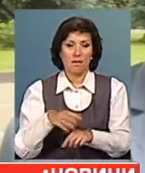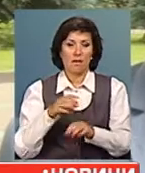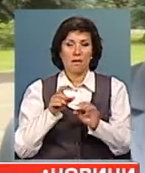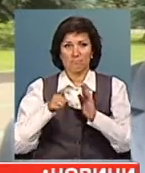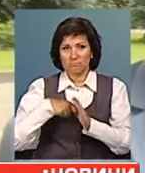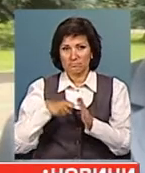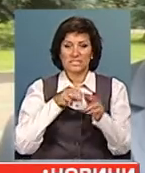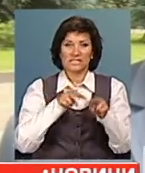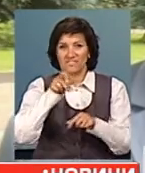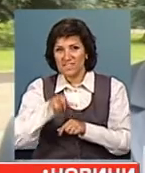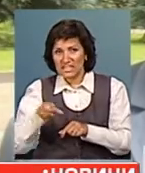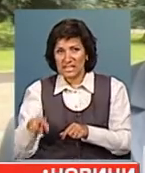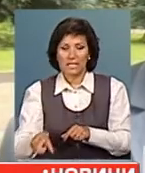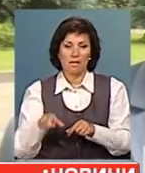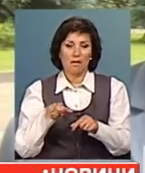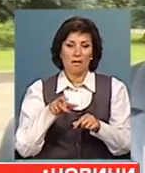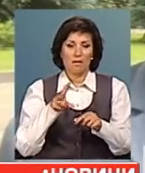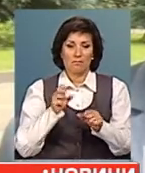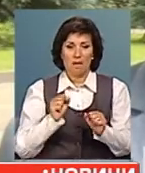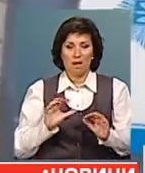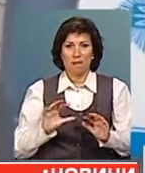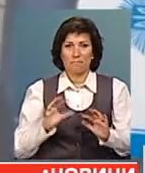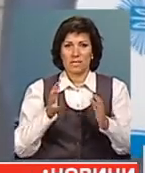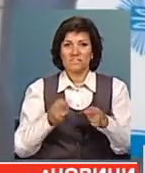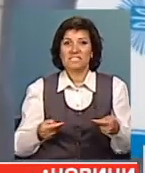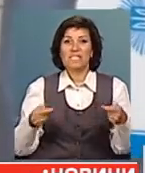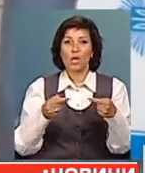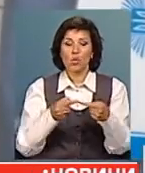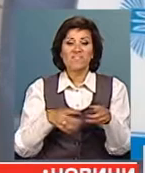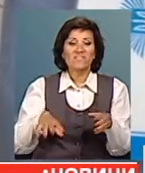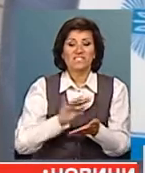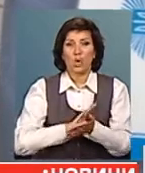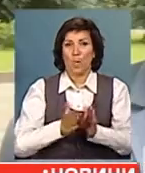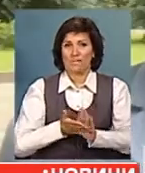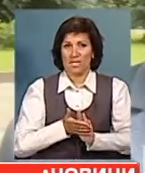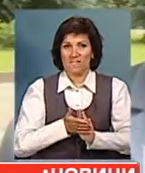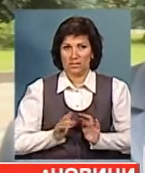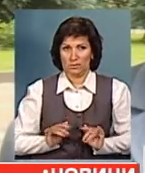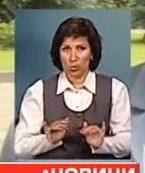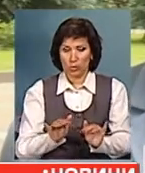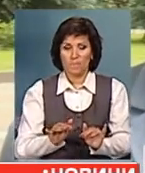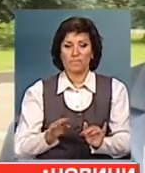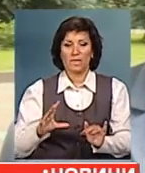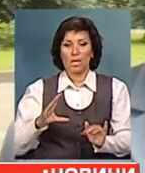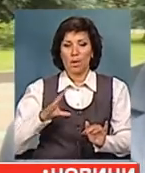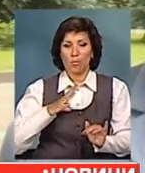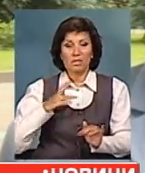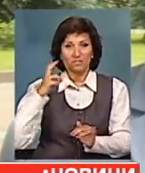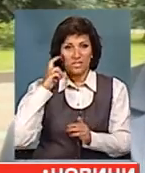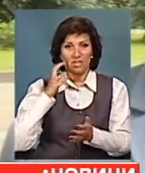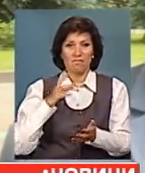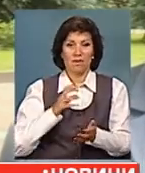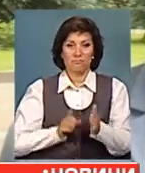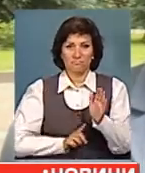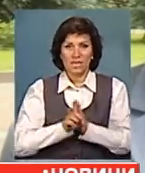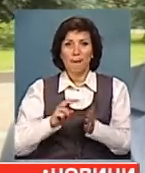та очевидці правопорушення на предмет встановлення всіх обставин скоєного. У Києві було введено план перехоплення, який,